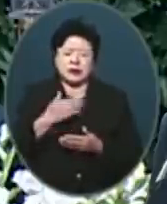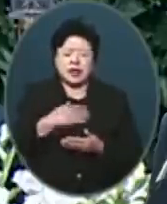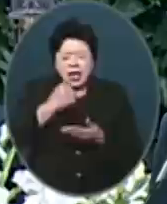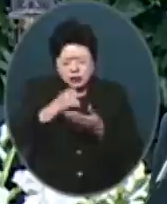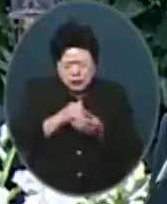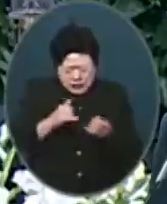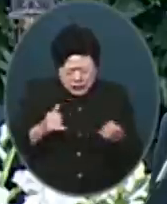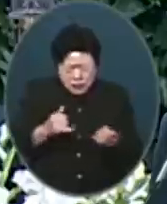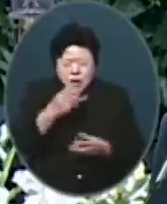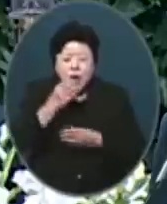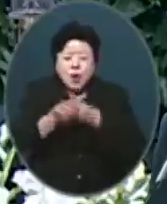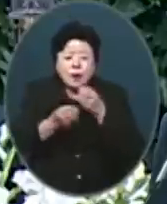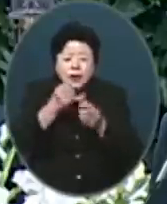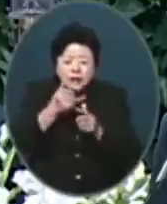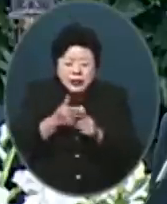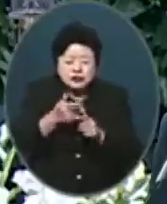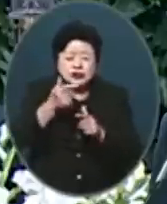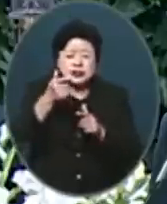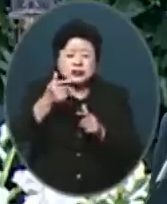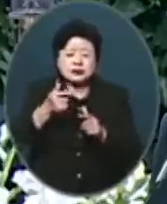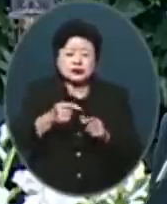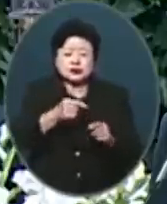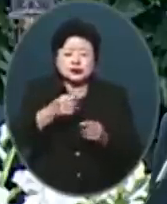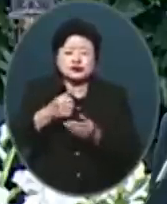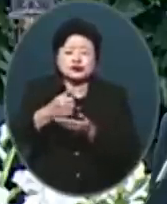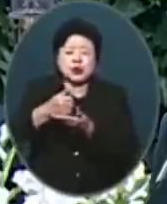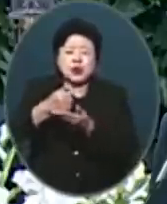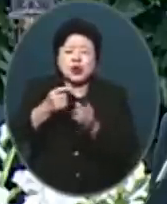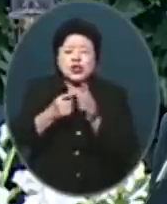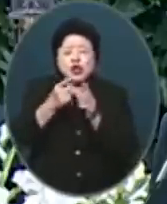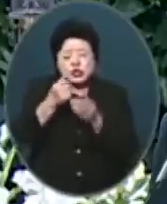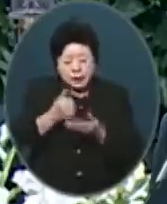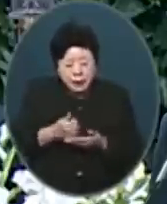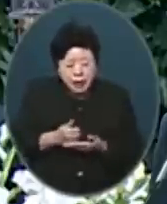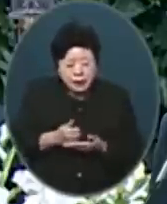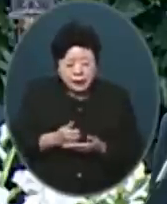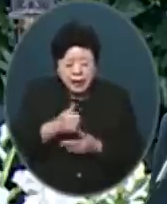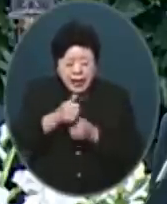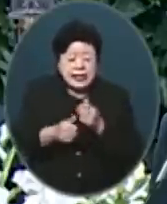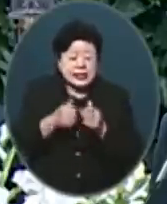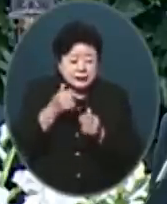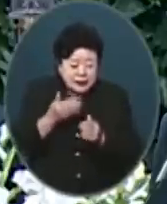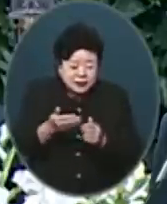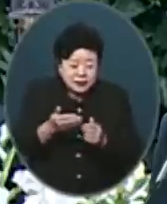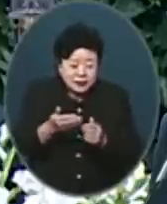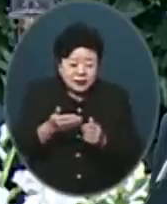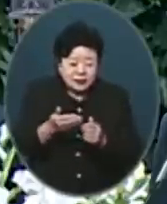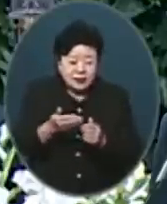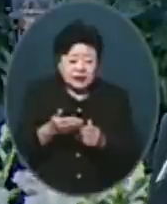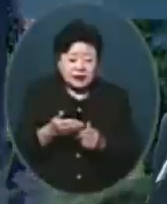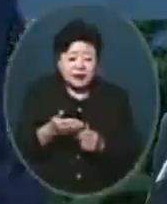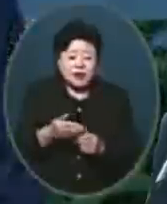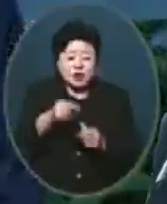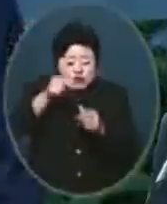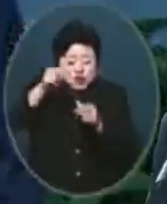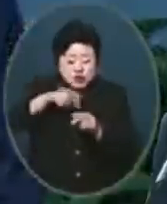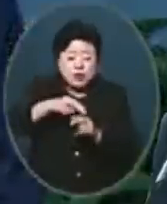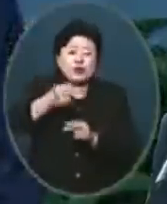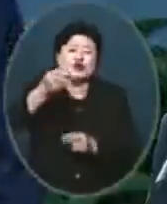죄인임을 고백하고 예수님을 구주로 영접하면 하나님께서 구원을 선물로 주시는